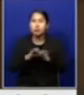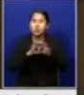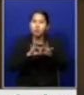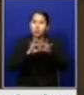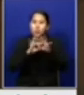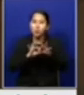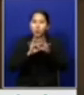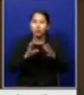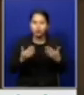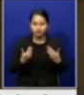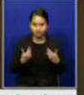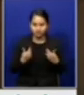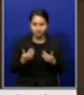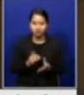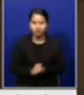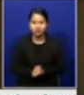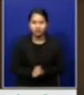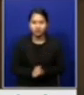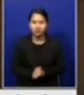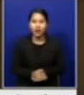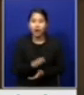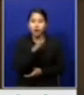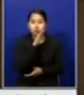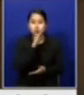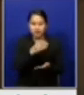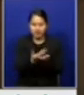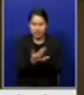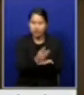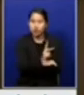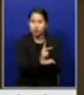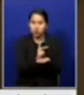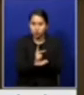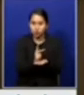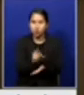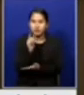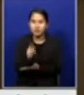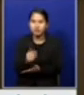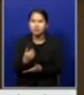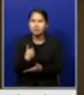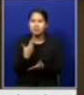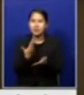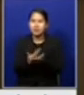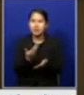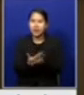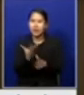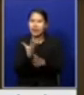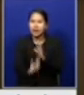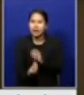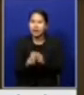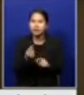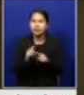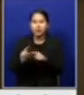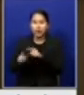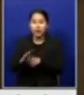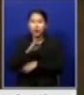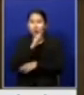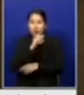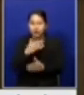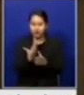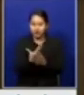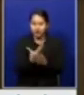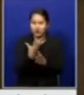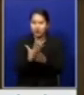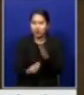การกู้และมีค่าปากถุงผมอยากจะให้เอาเงินปากถุงนั้นเอามาช่วยพี่น้องประชาชนทั้งประเ